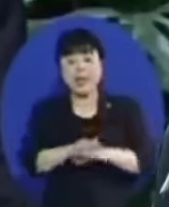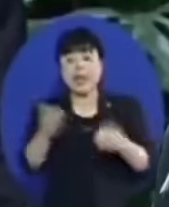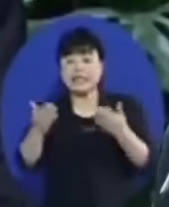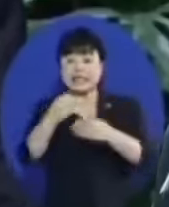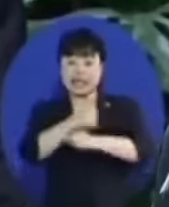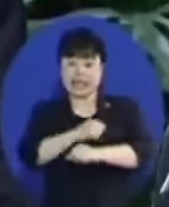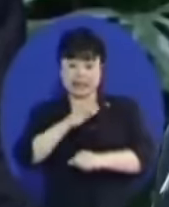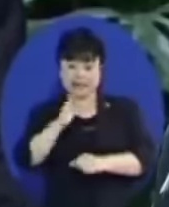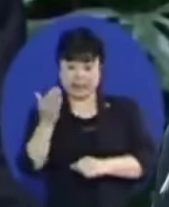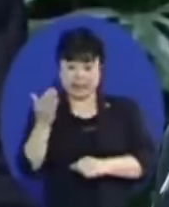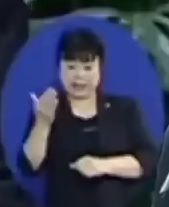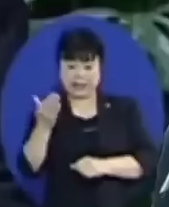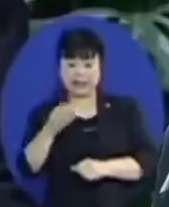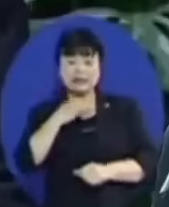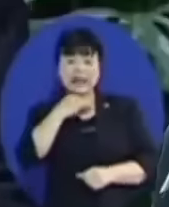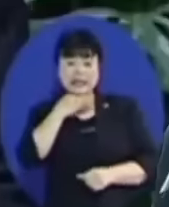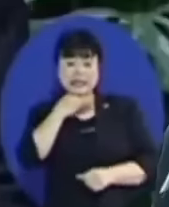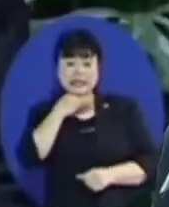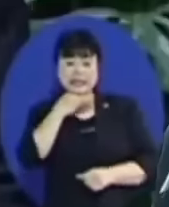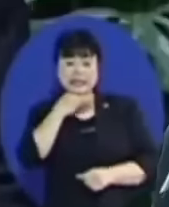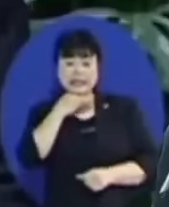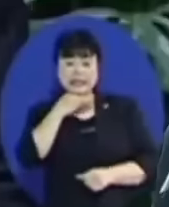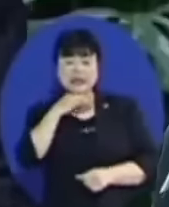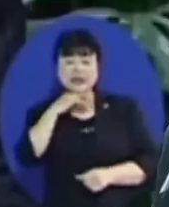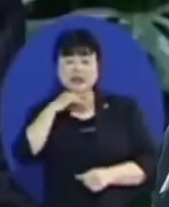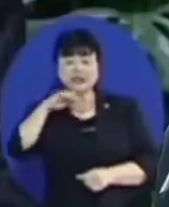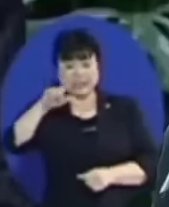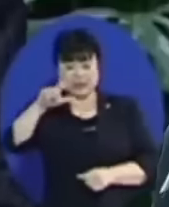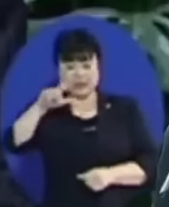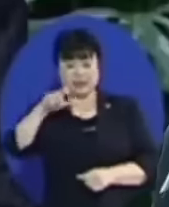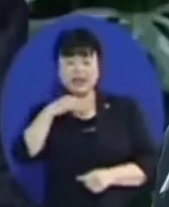되겠는데 나이가 15살이니까